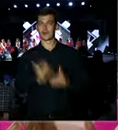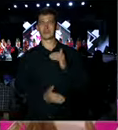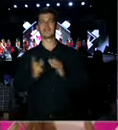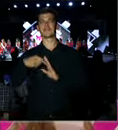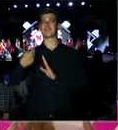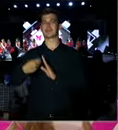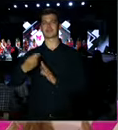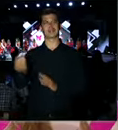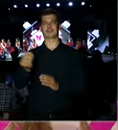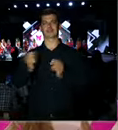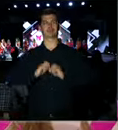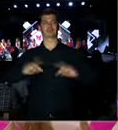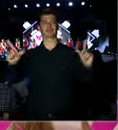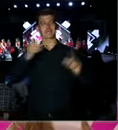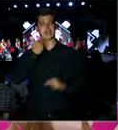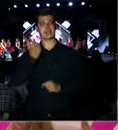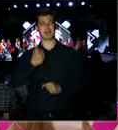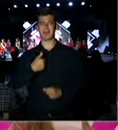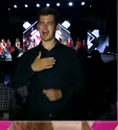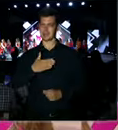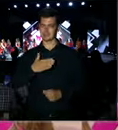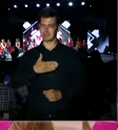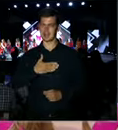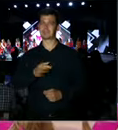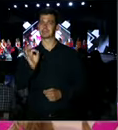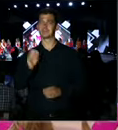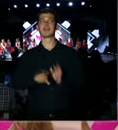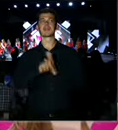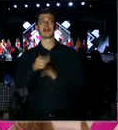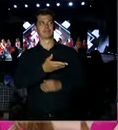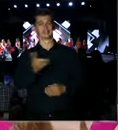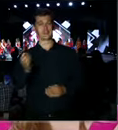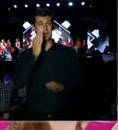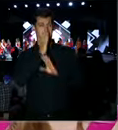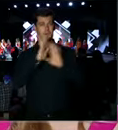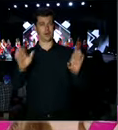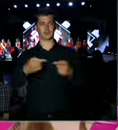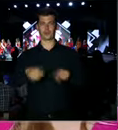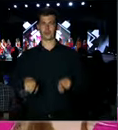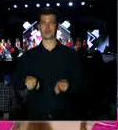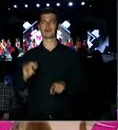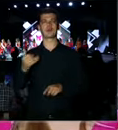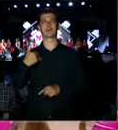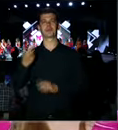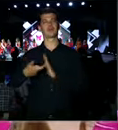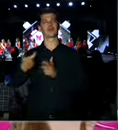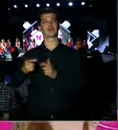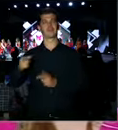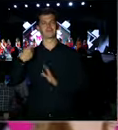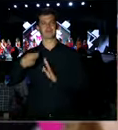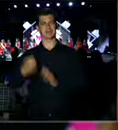filmu jeszcze nie została opublikowana, ale my z dedykacją dla Państwa zdradzimy teraz kulisy, jak ten film będzie